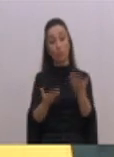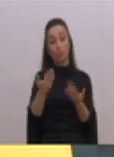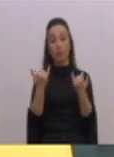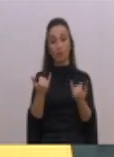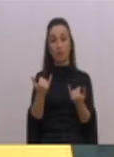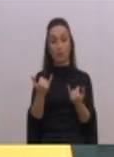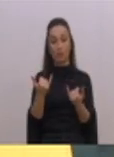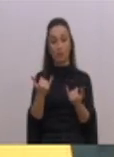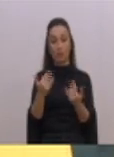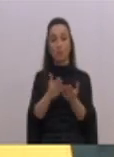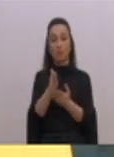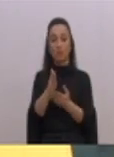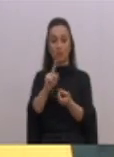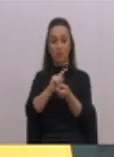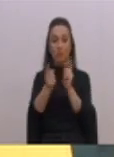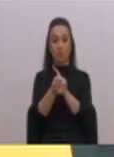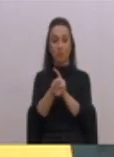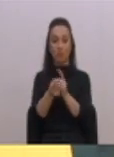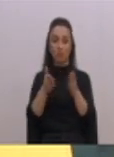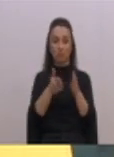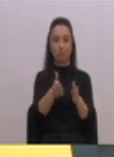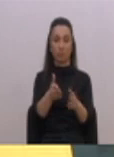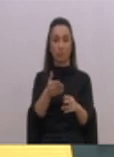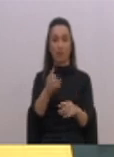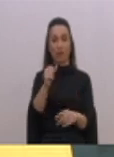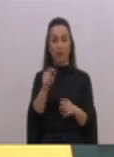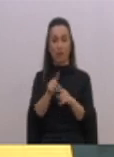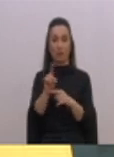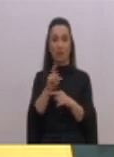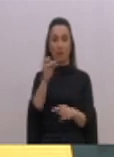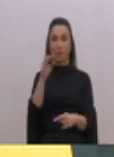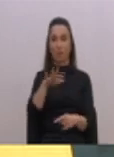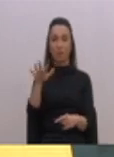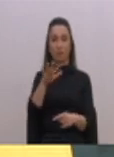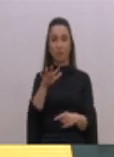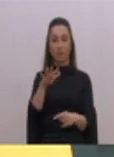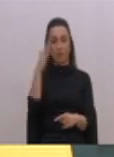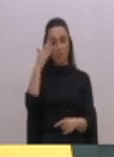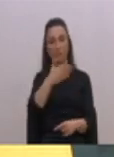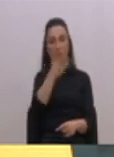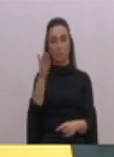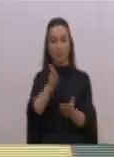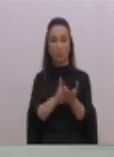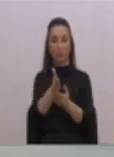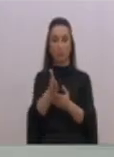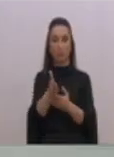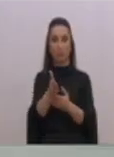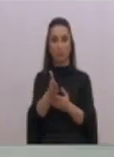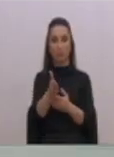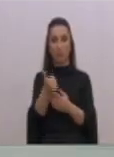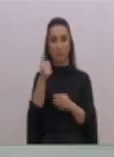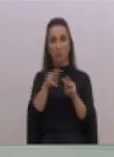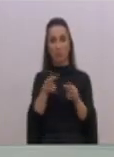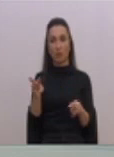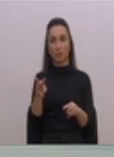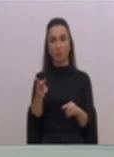დღეს მიდიხართ ზუსტად საპირისპირო მიმართულებით. ანტიევროპული მიმართულებით, ანტისაზოგადოებრივი მიმართულებით.